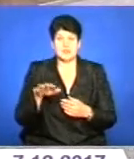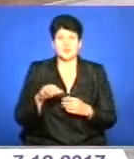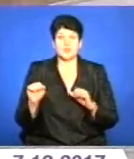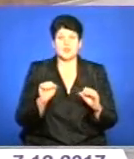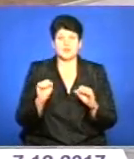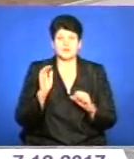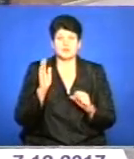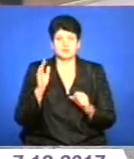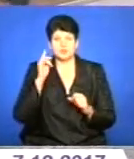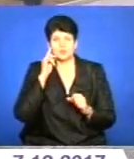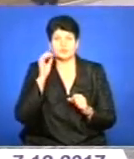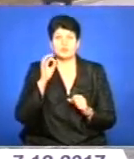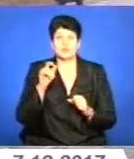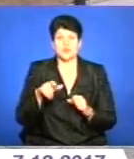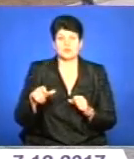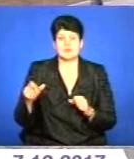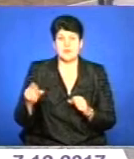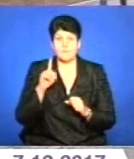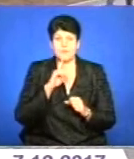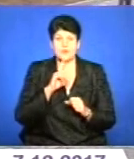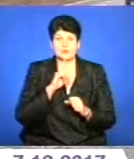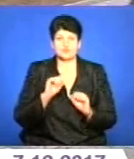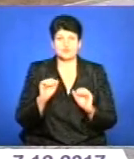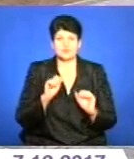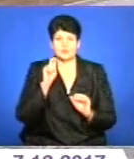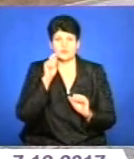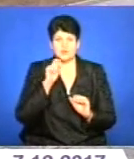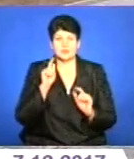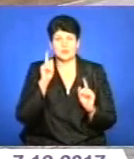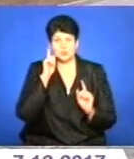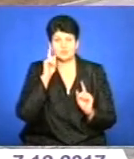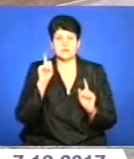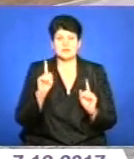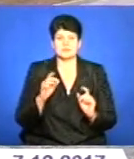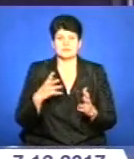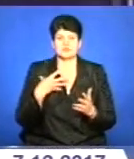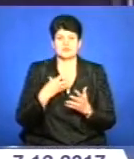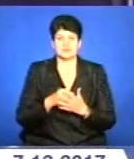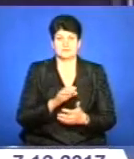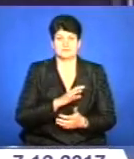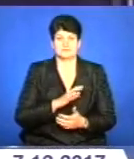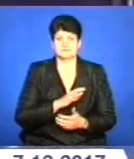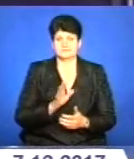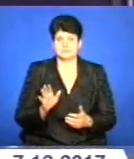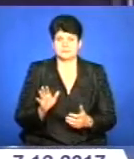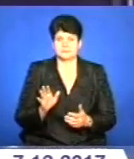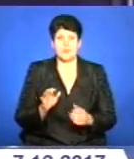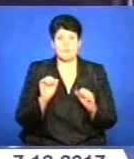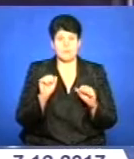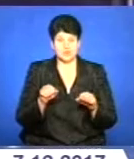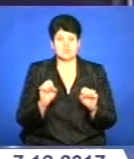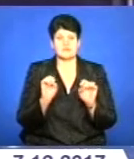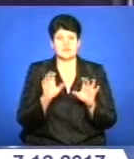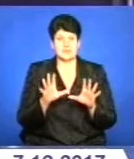буде думати про людей, а поки що уряд в Україні думає лише про власне збагачення. Можеш – віддай, потребуєш –